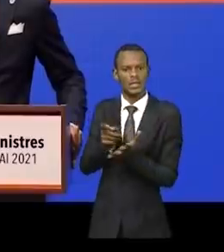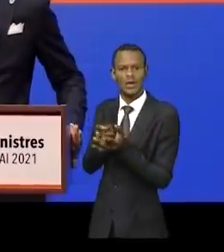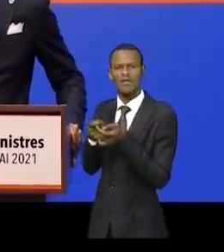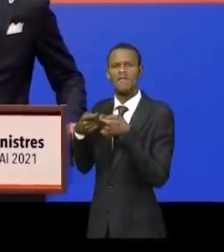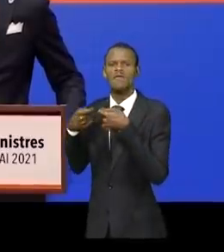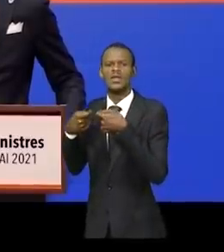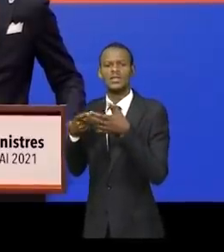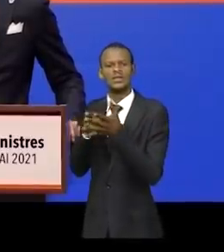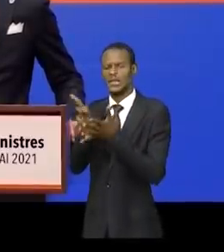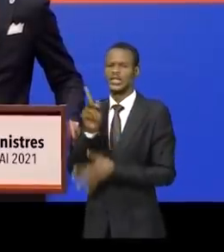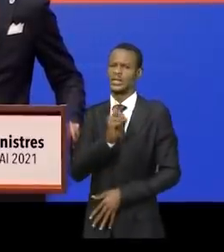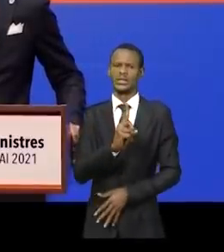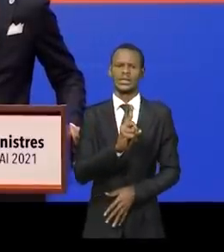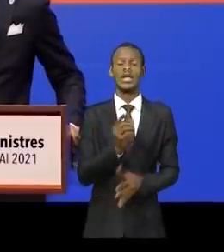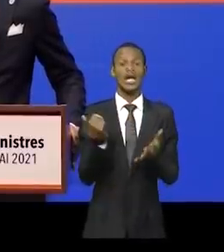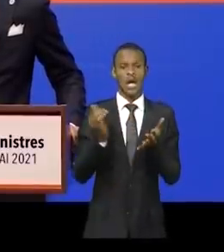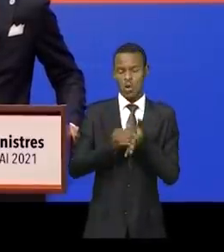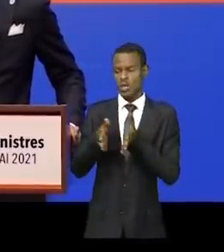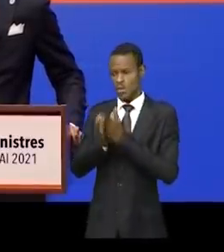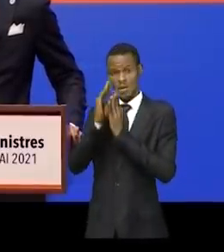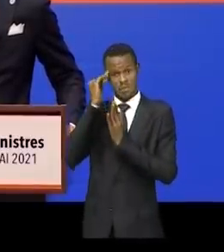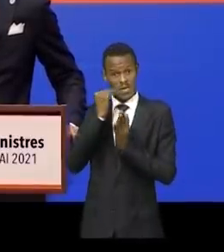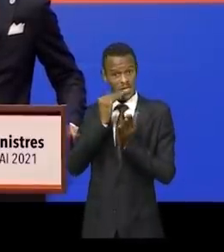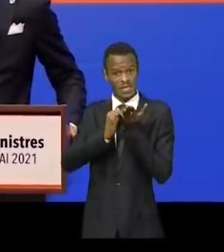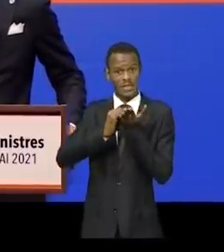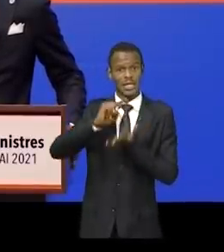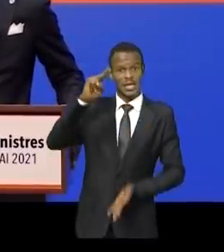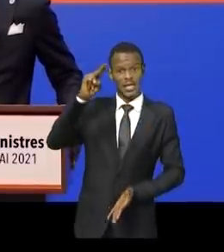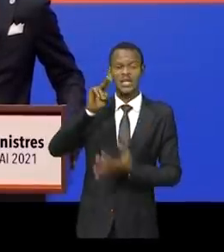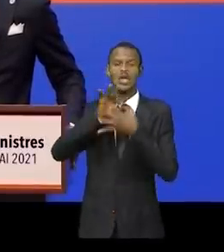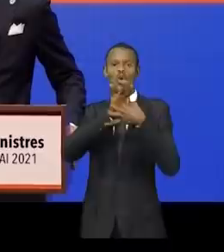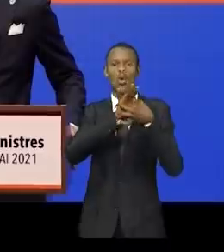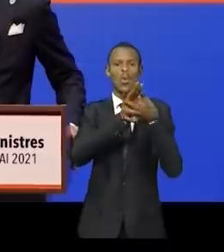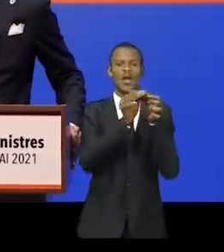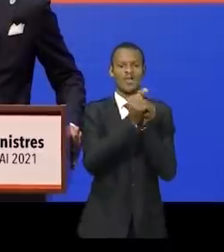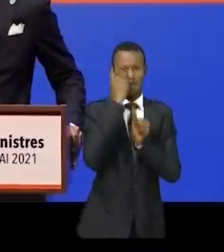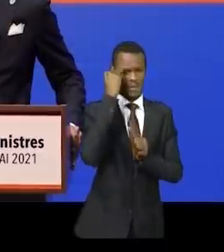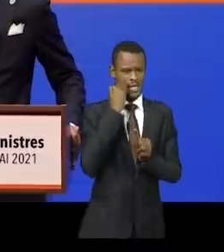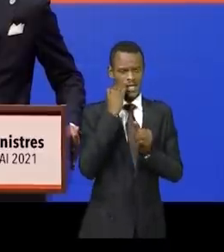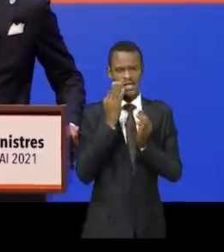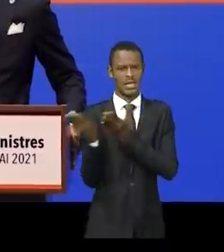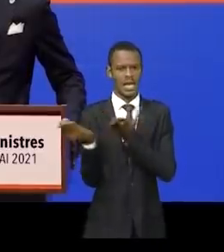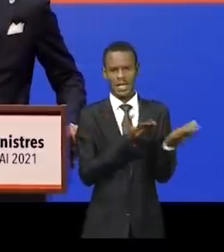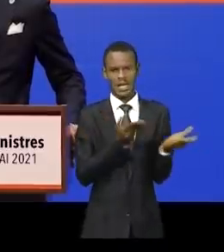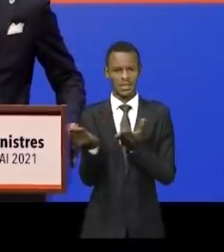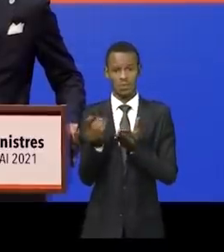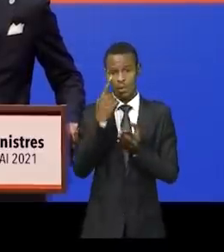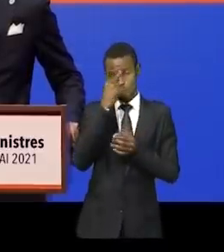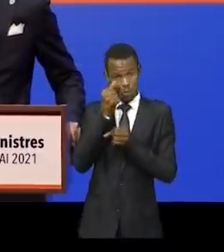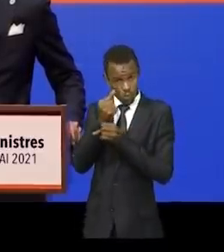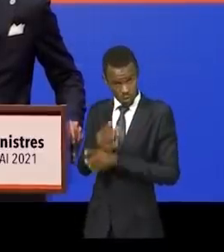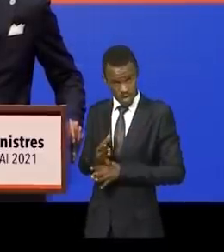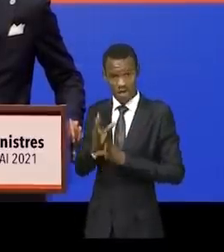travailler avec son collègue de transport et voies de communication en vue de mettre à disposition en matinée et en fin de journée des bus